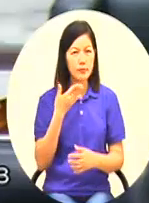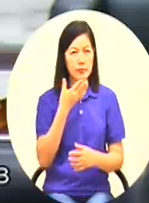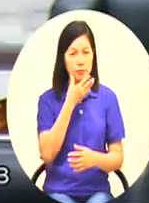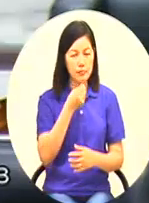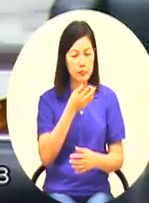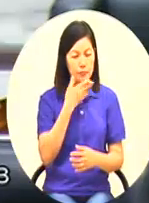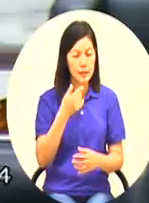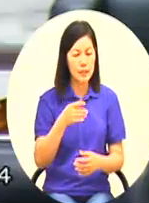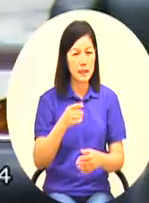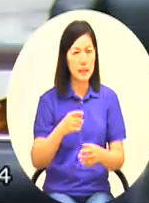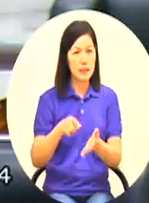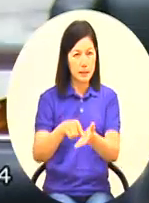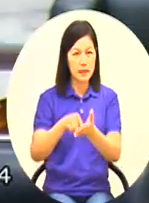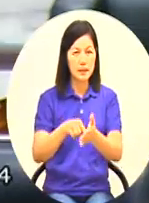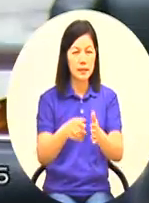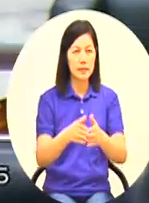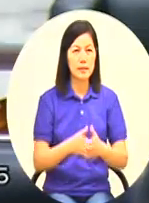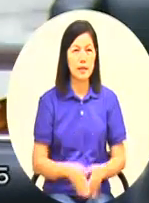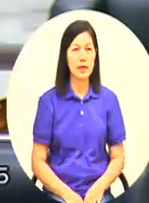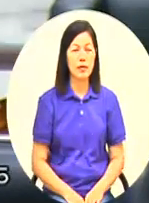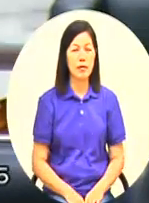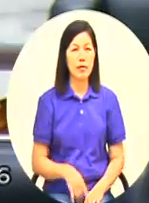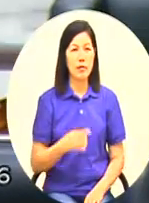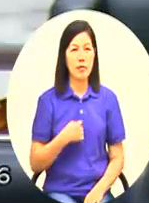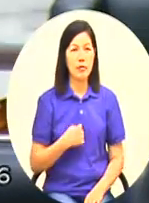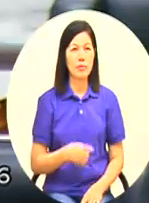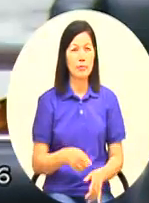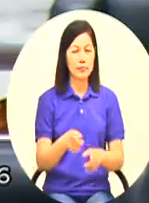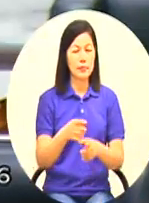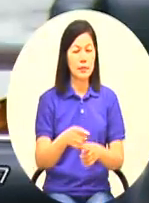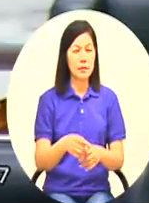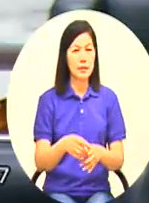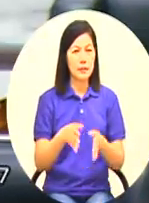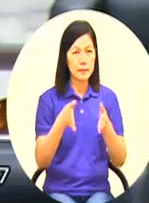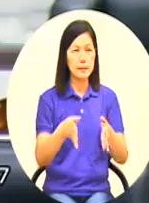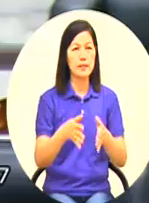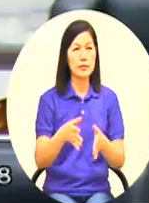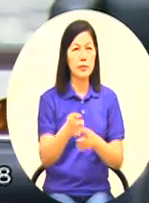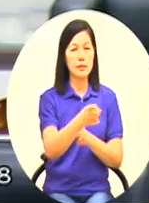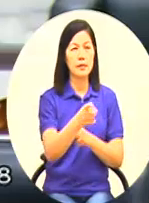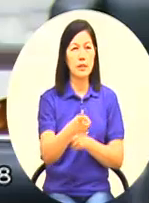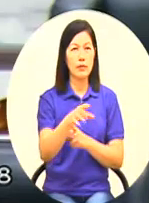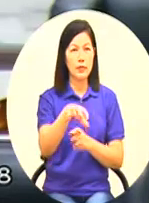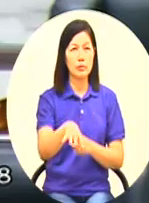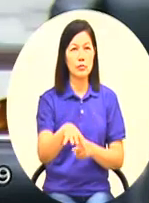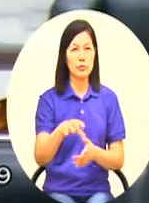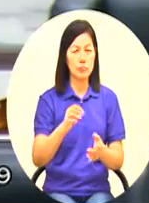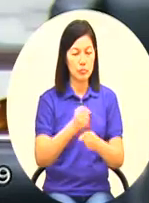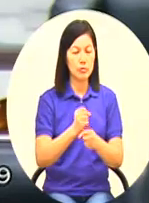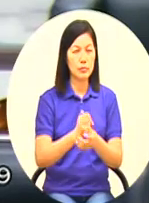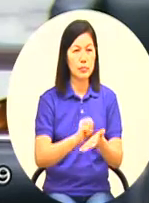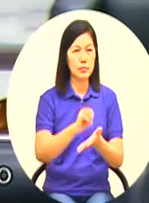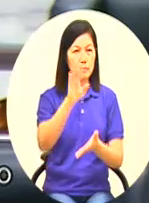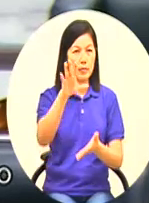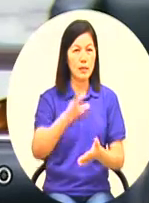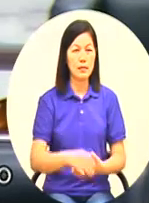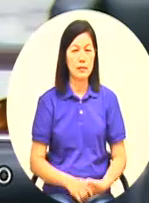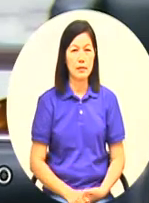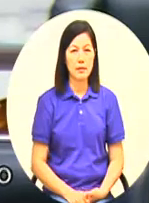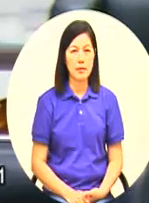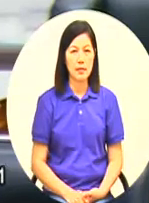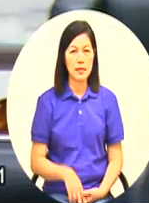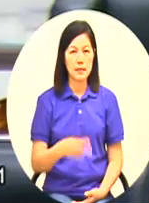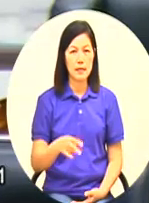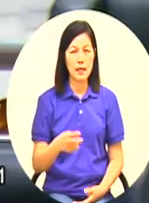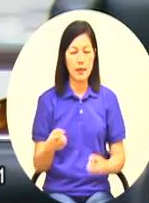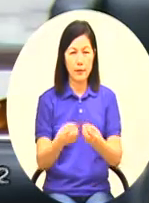席在咱的消防局业务报告间看到除了我们要强化灾